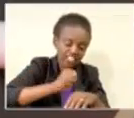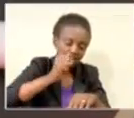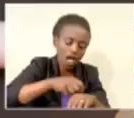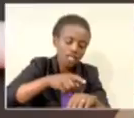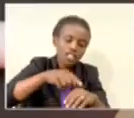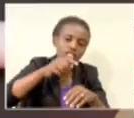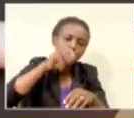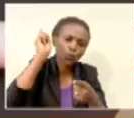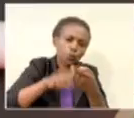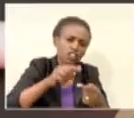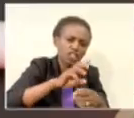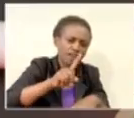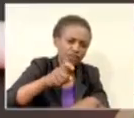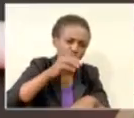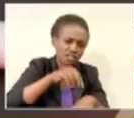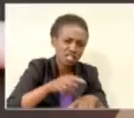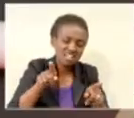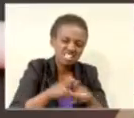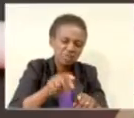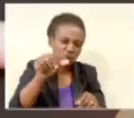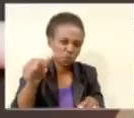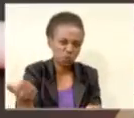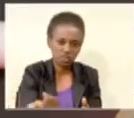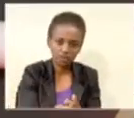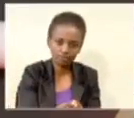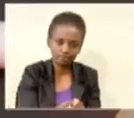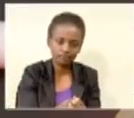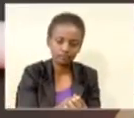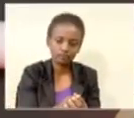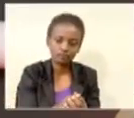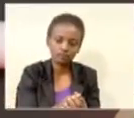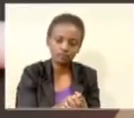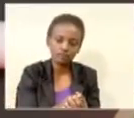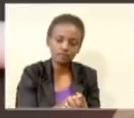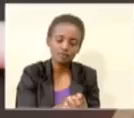uzice ku ntoki zawe ni kimwe n'utu tundi bivuga ngo